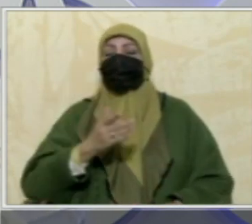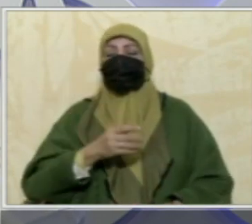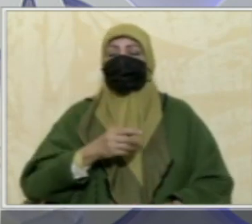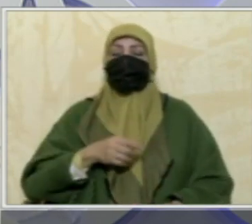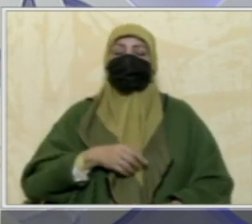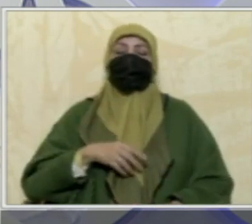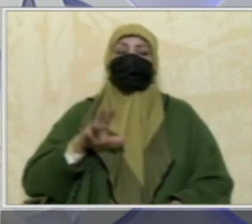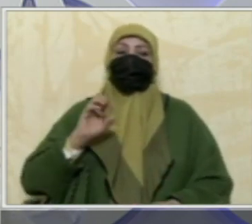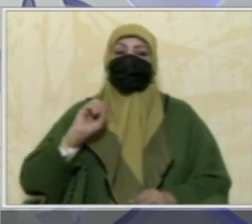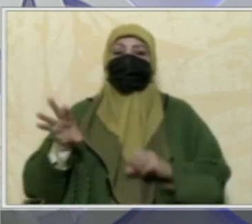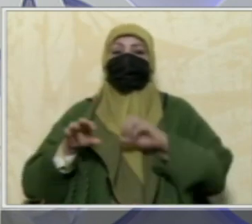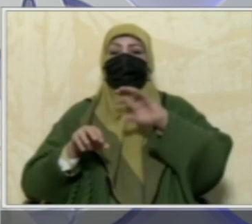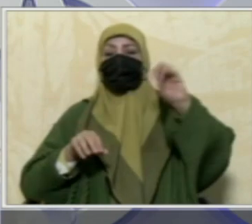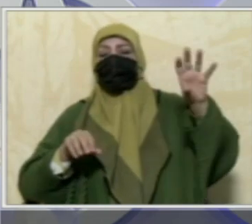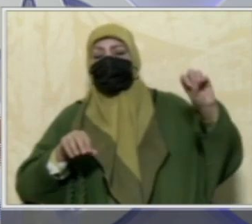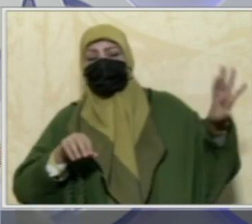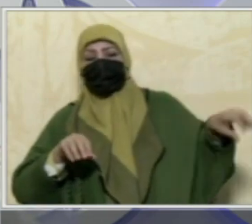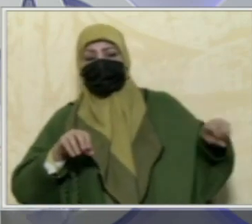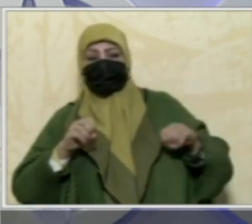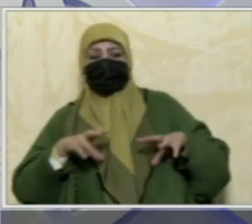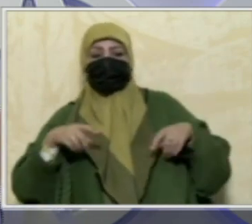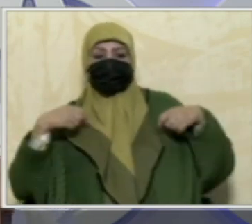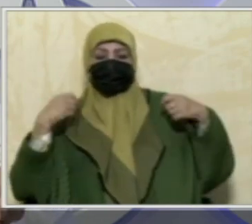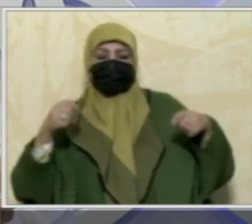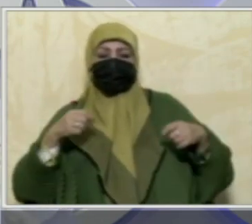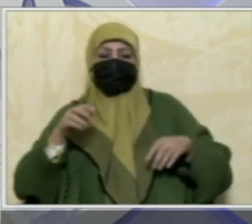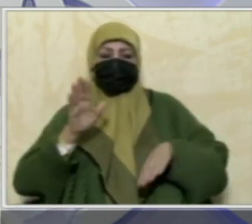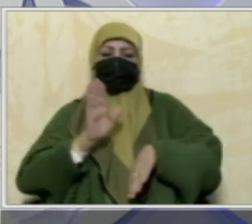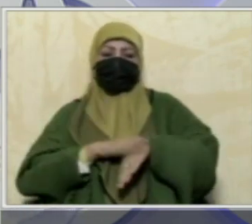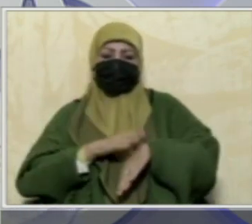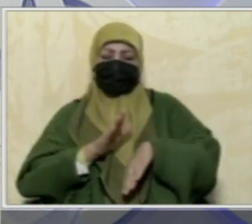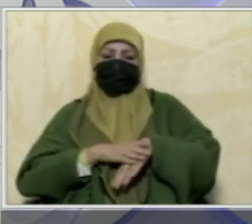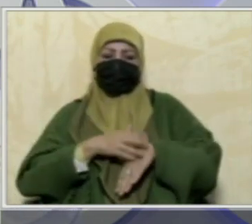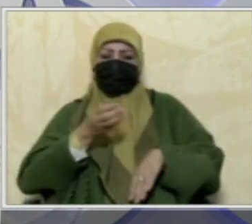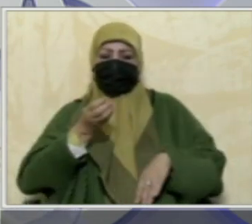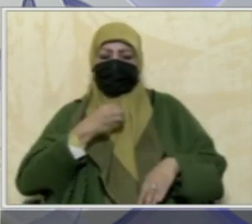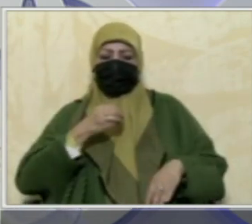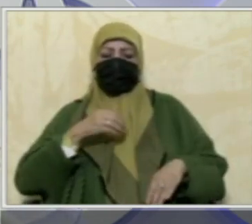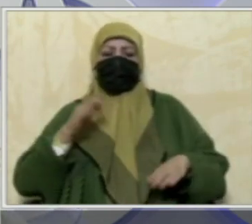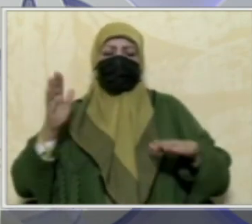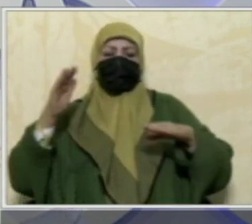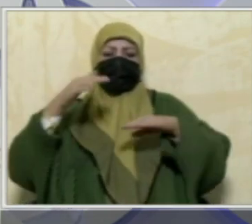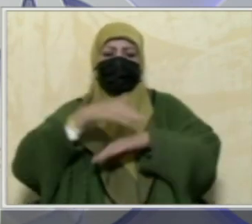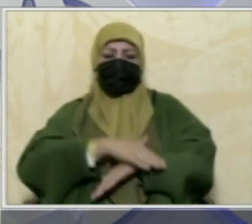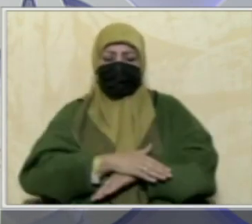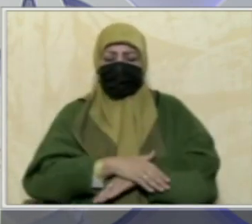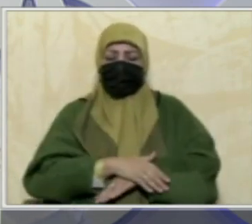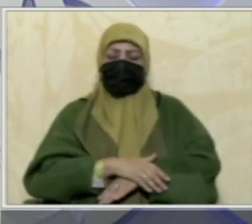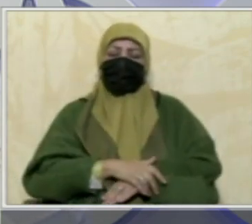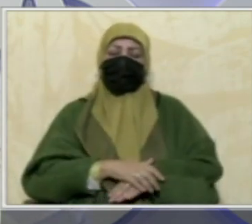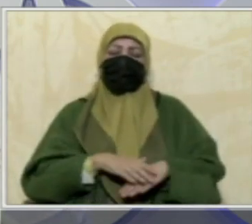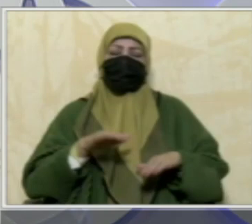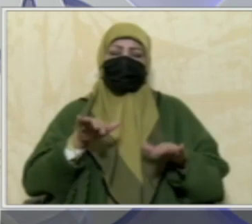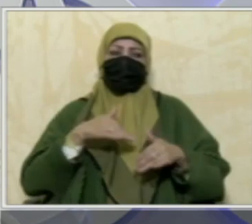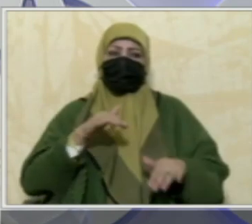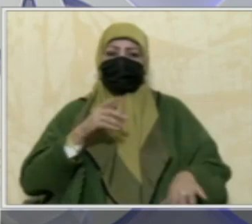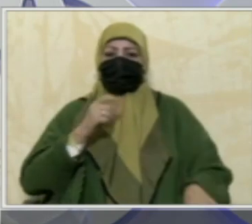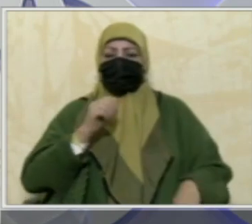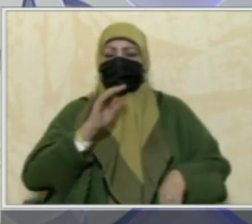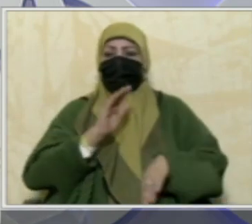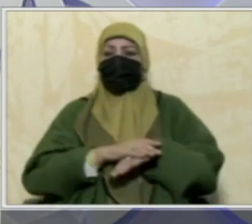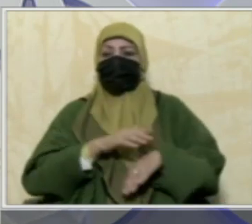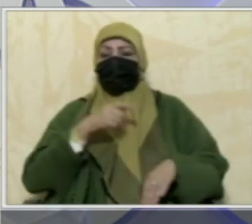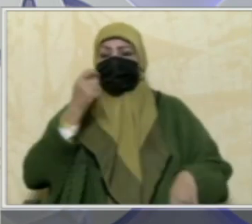العمال مثلا الناس اللي تحت الكبريات واللي يشدوا هؤلاء نعم الاجر عظيم لما نعطيهم نحن من الاضحيه